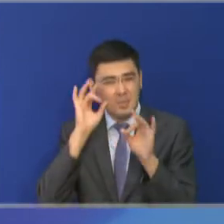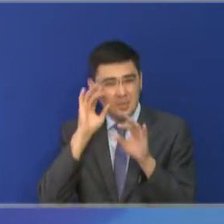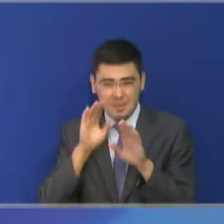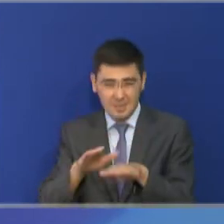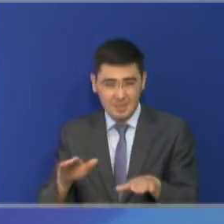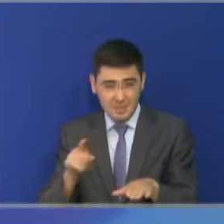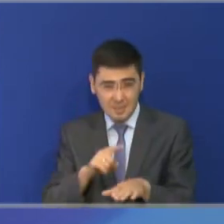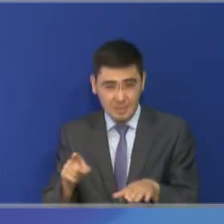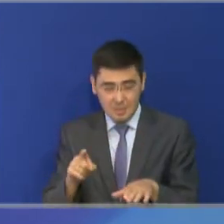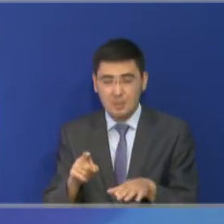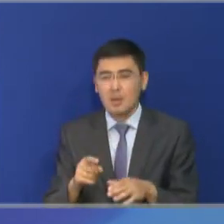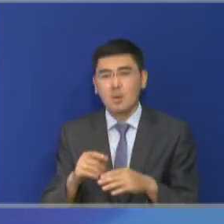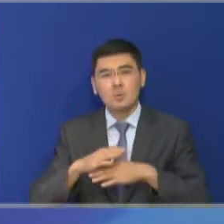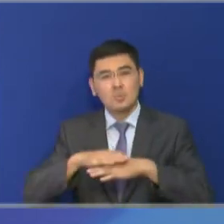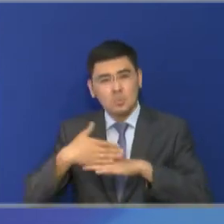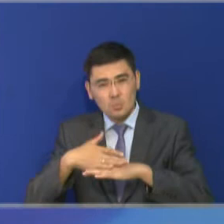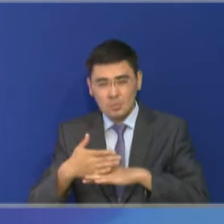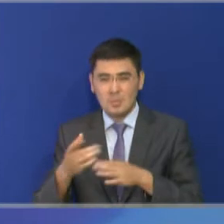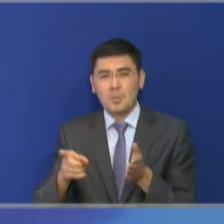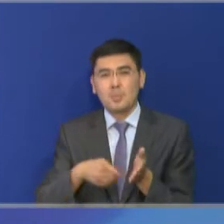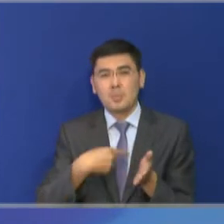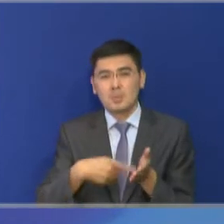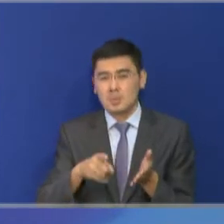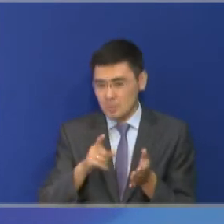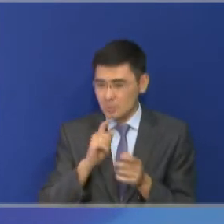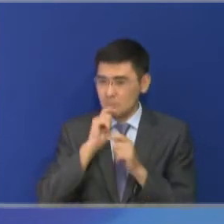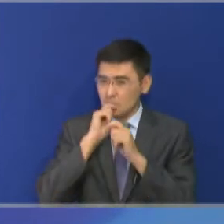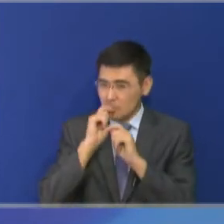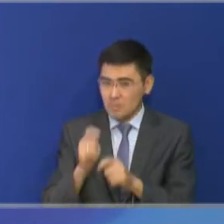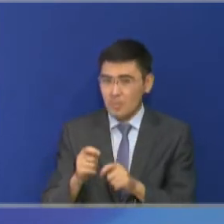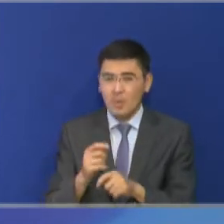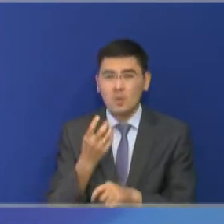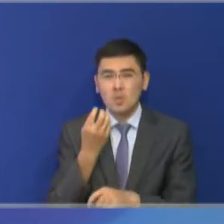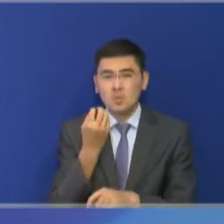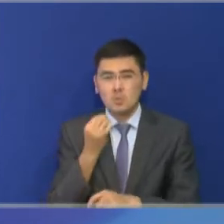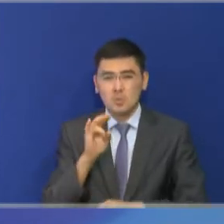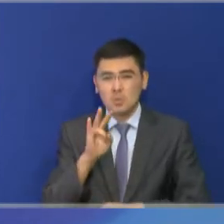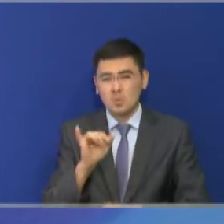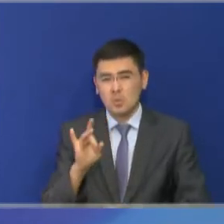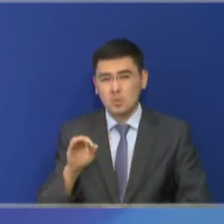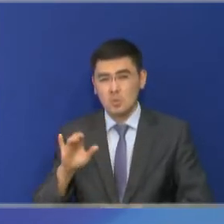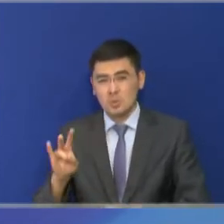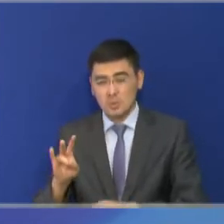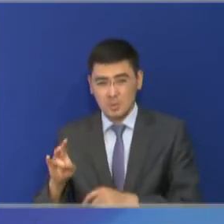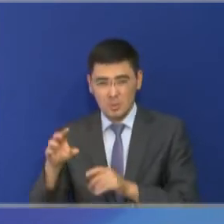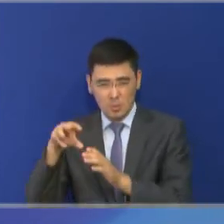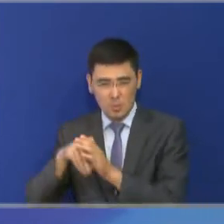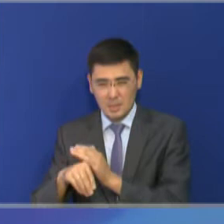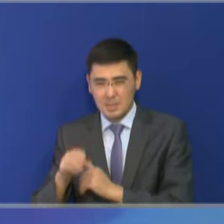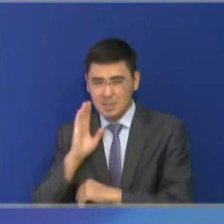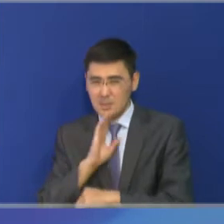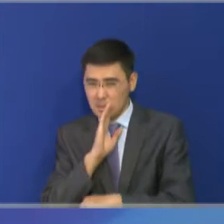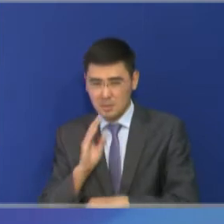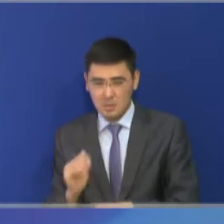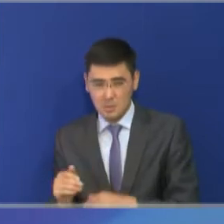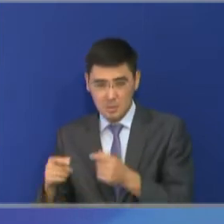балаларға ноутбуктар мен планшеттер сыйға тартылды. Сондай-ақ Нұр Отан партиясының қалалық филиалы мен іскер әйелдер қауымдастығы